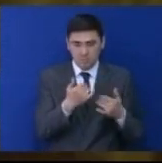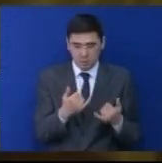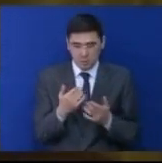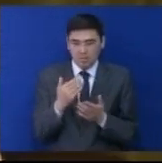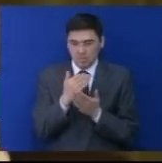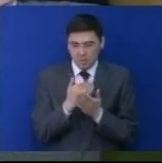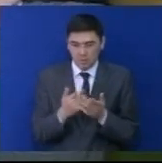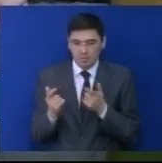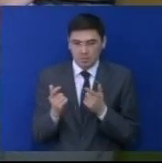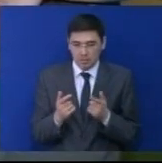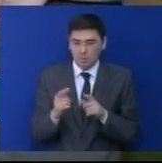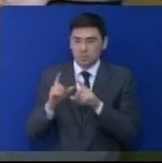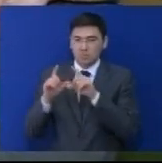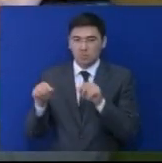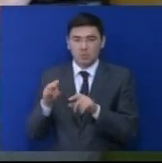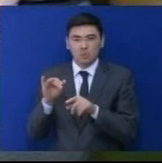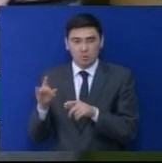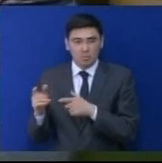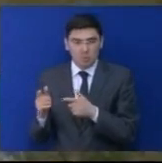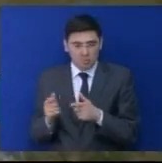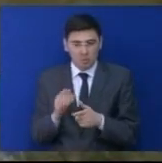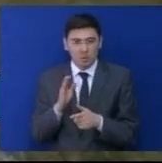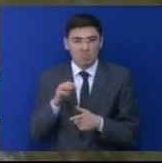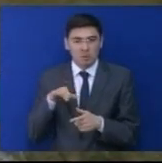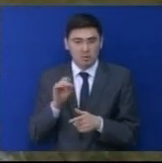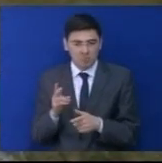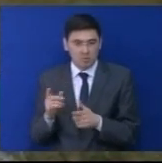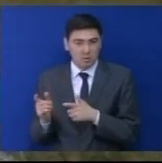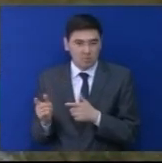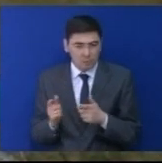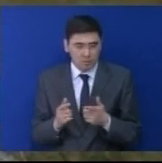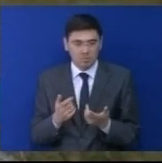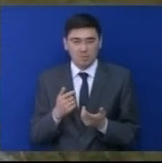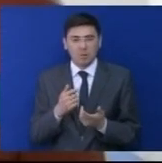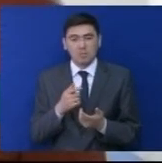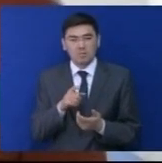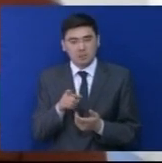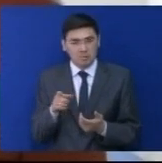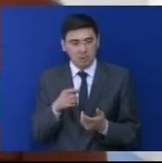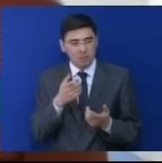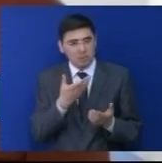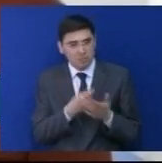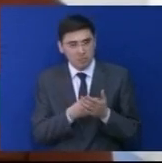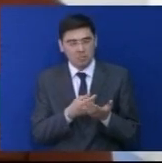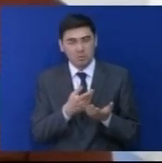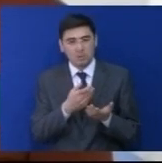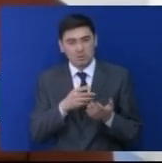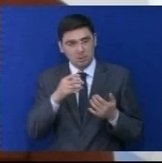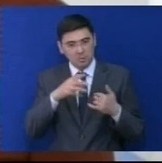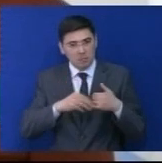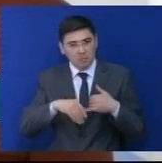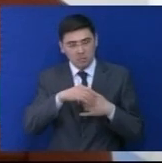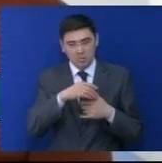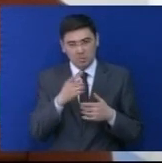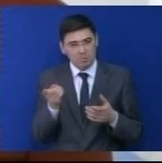разработаны туры для школьников, литературный восток, Туган жер и познай свою страну. Познакомились со всеми историческими